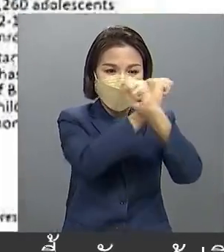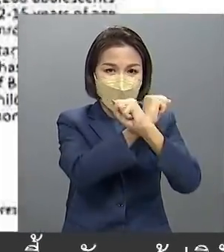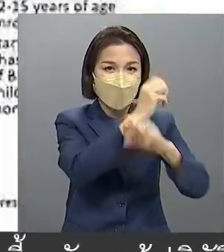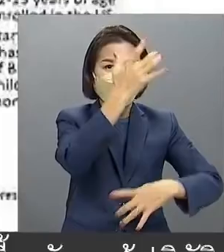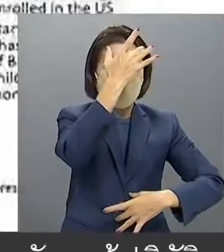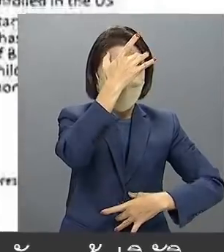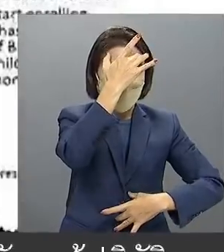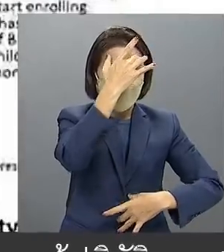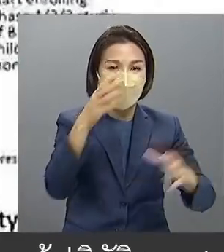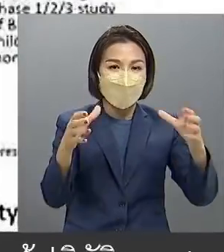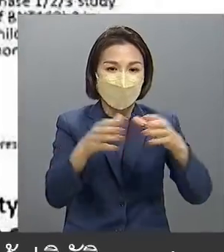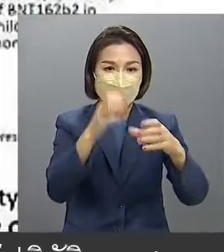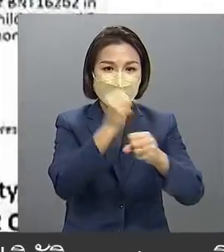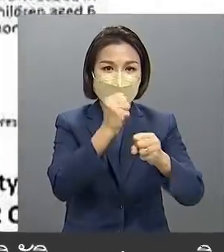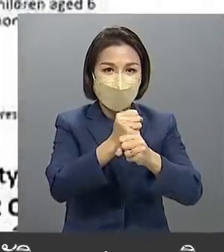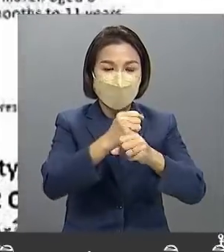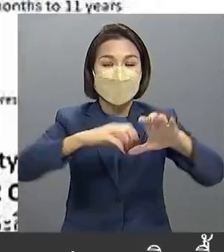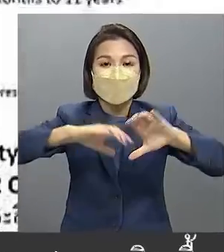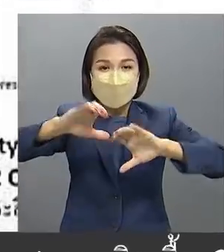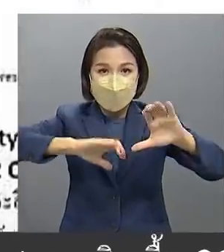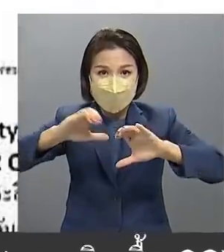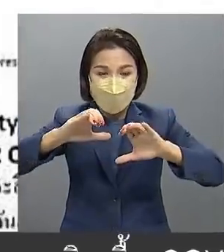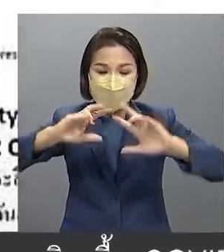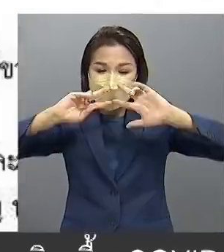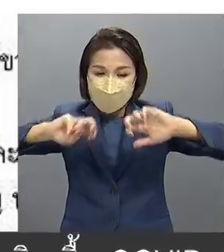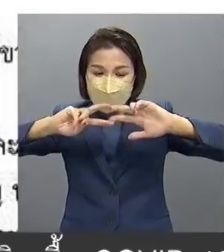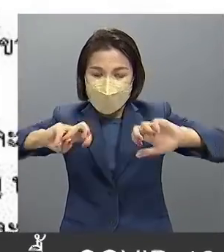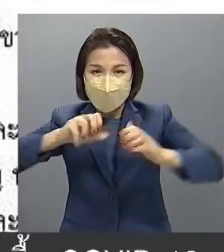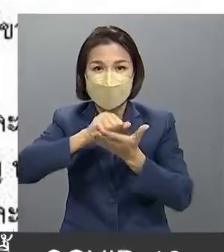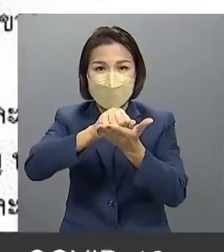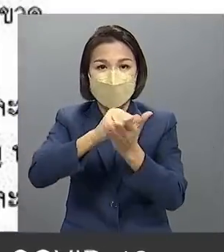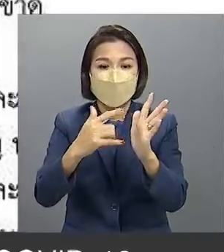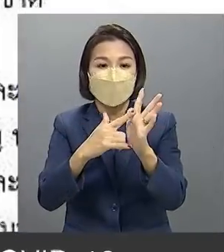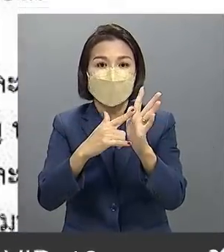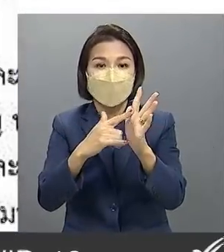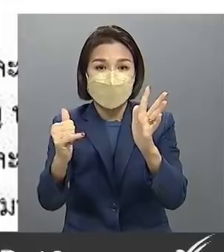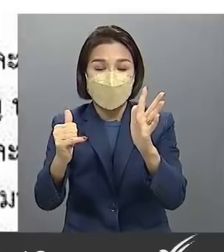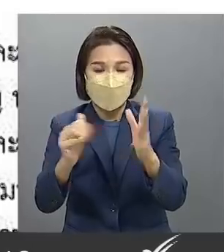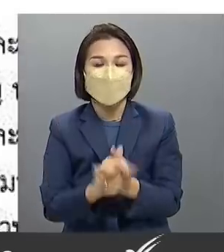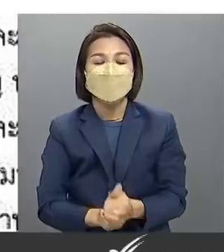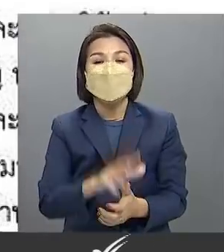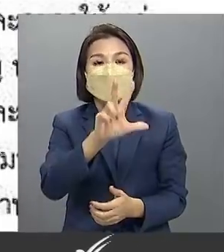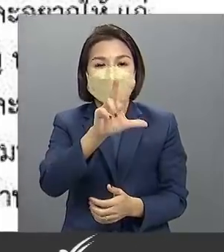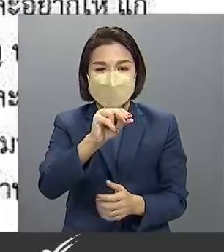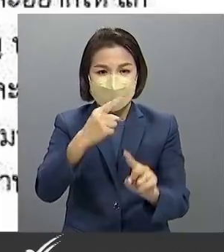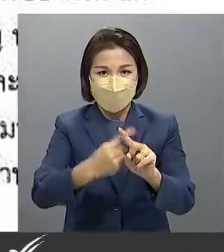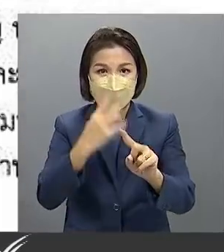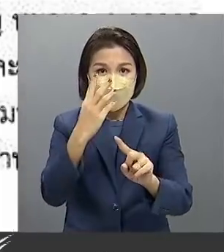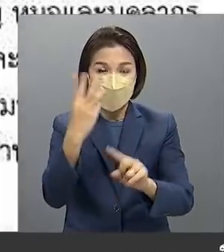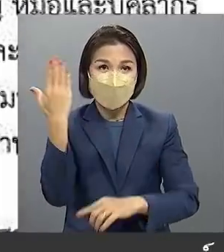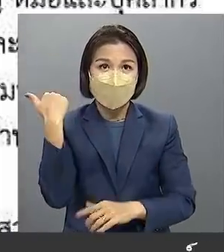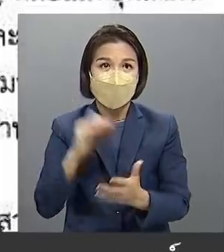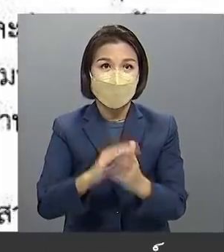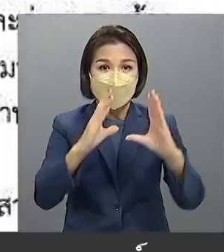ด้านบริหารจัดการและศึกษาการให้บริการวัคซีนเมื่อวันที่30มิถุนายนโดยวาระประชุมนะคะ